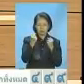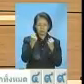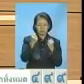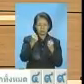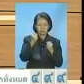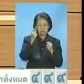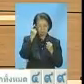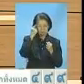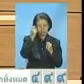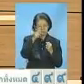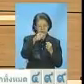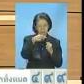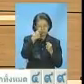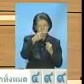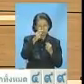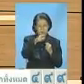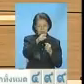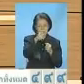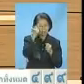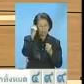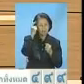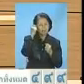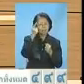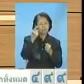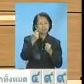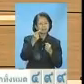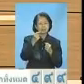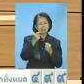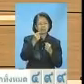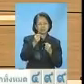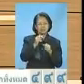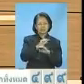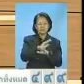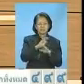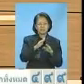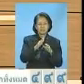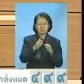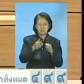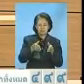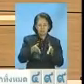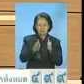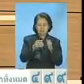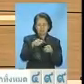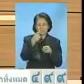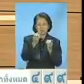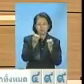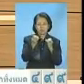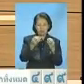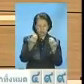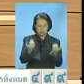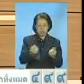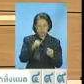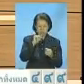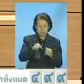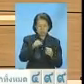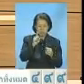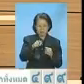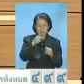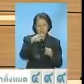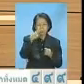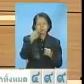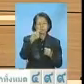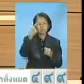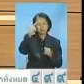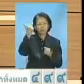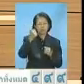ที่ผมพูดท่านเข้าใจผมทำไมกล้าพูดไม่มีช่องทางพูด วันนี้จำเป็นต้องพูดเ